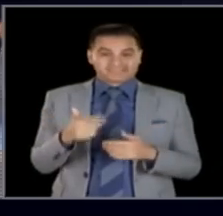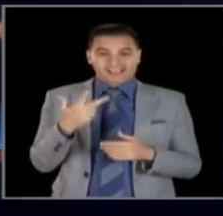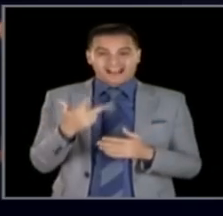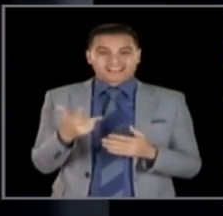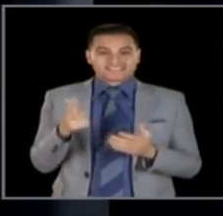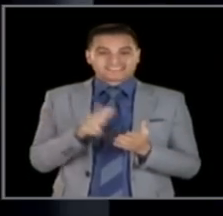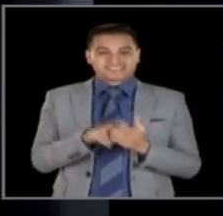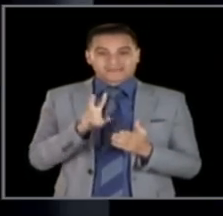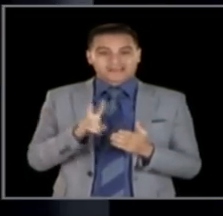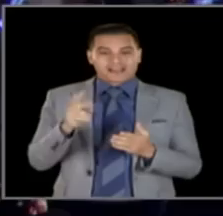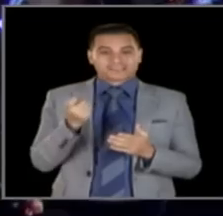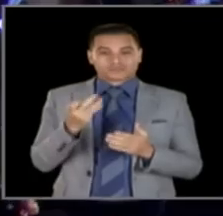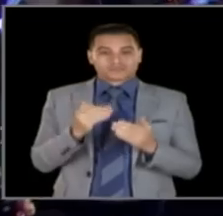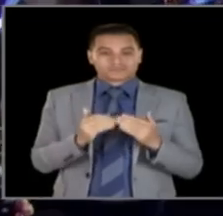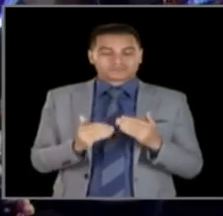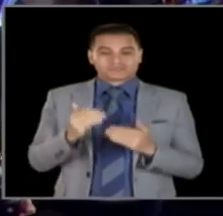سبعات،